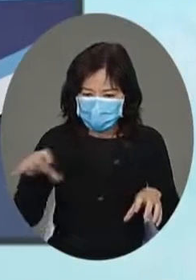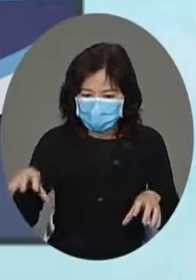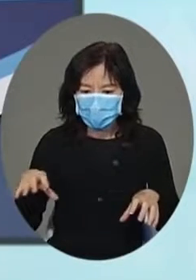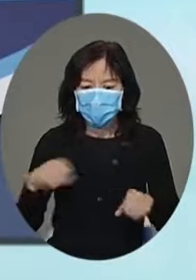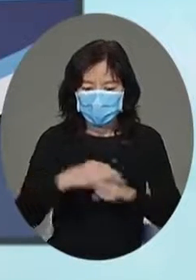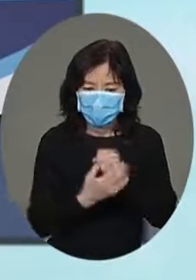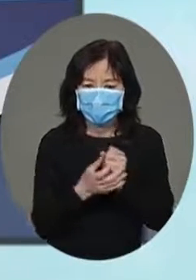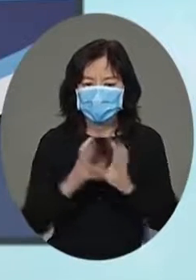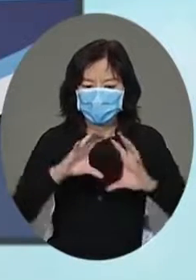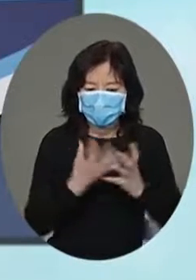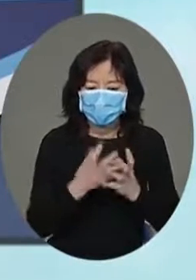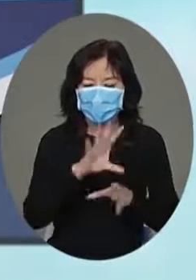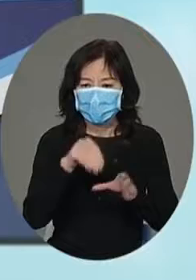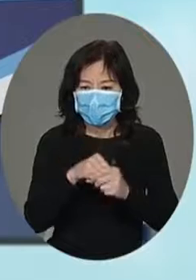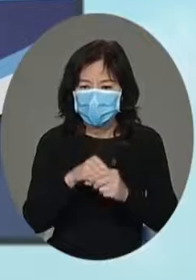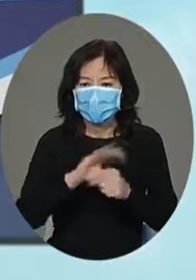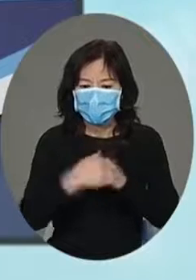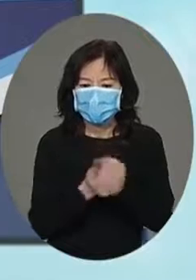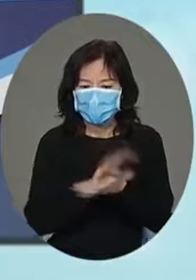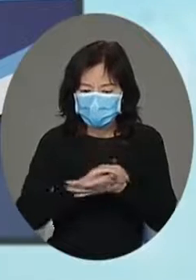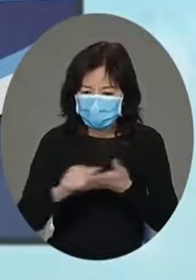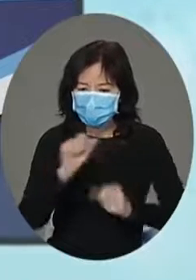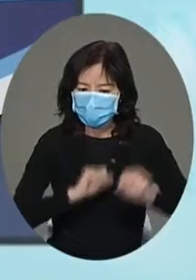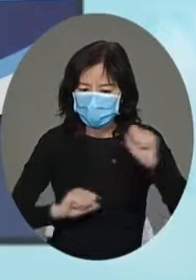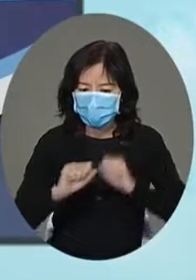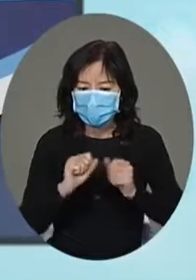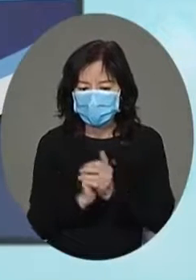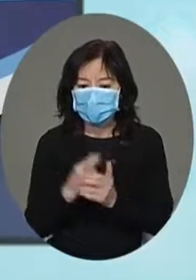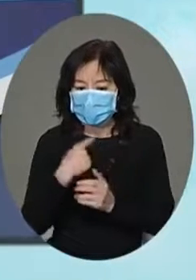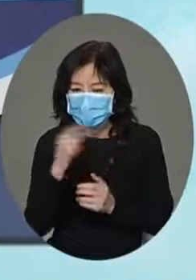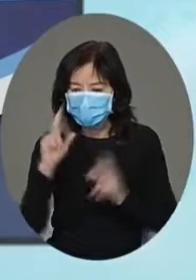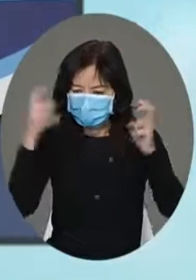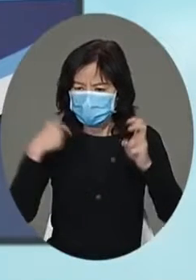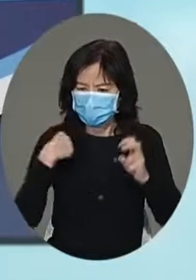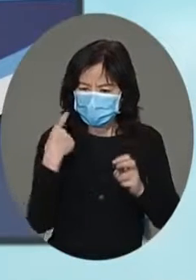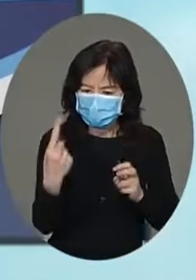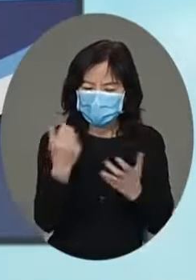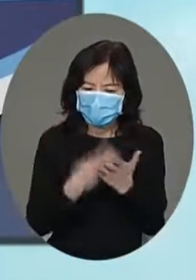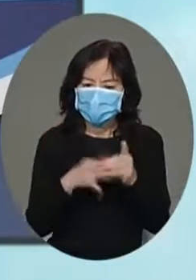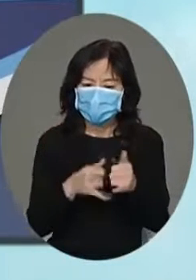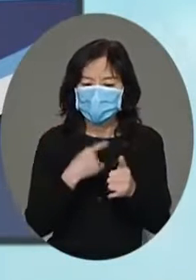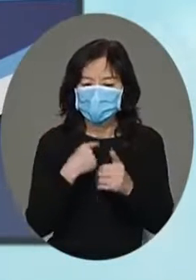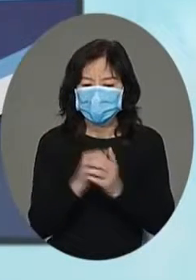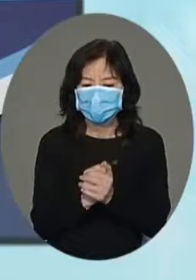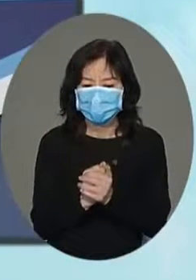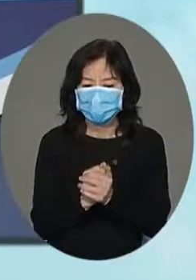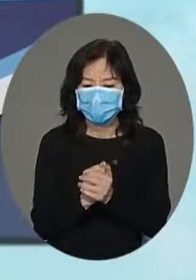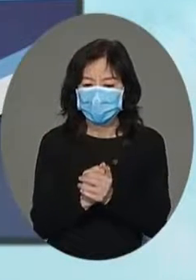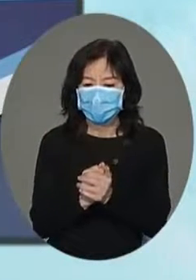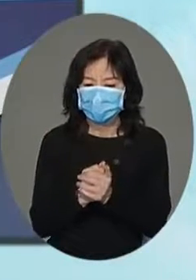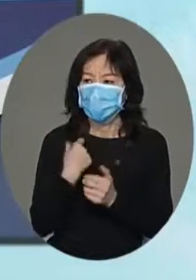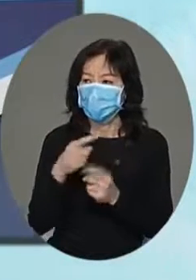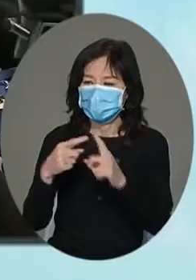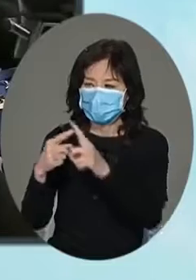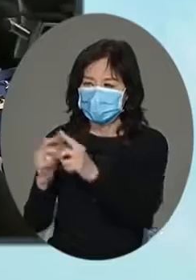國際組織，包括世衛組織活動，都必須按照一個中國的原則來處理。我們正告啊，民進黨當